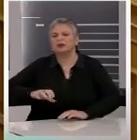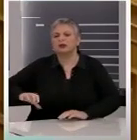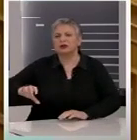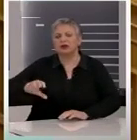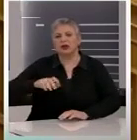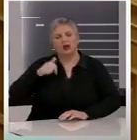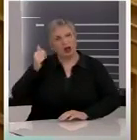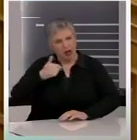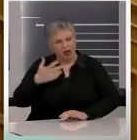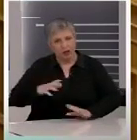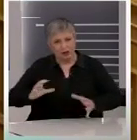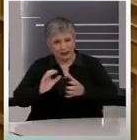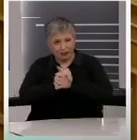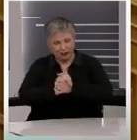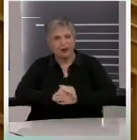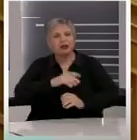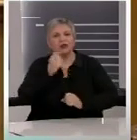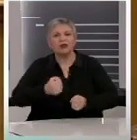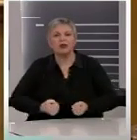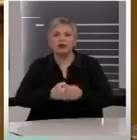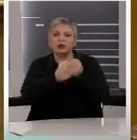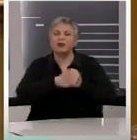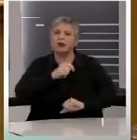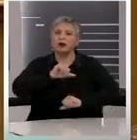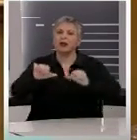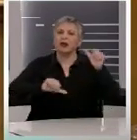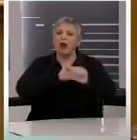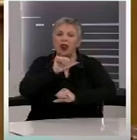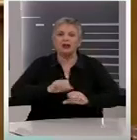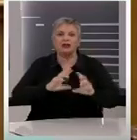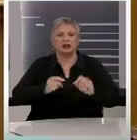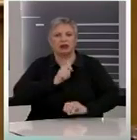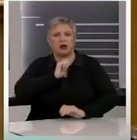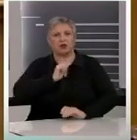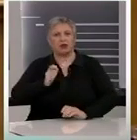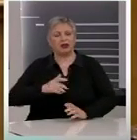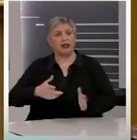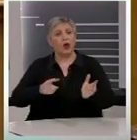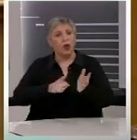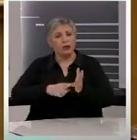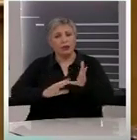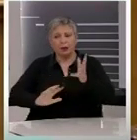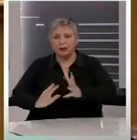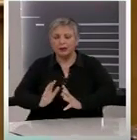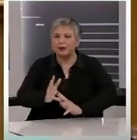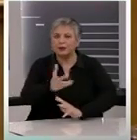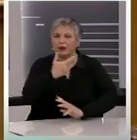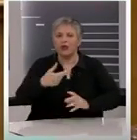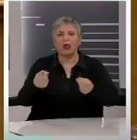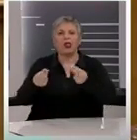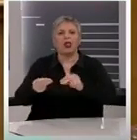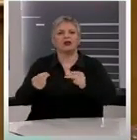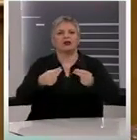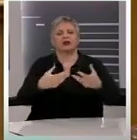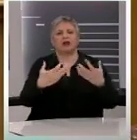υποστηρίζουμε αλλαγές που αλλάζουν το μείγμα της πολιτικής. Υποστηρίζουμε αλλαγές που θα προάγουν αναπτυξιακές λύσεις, οι οποίες θα